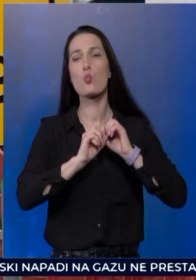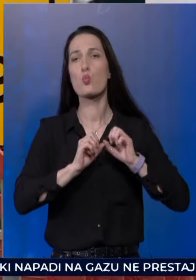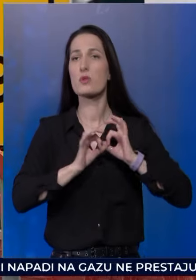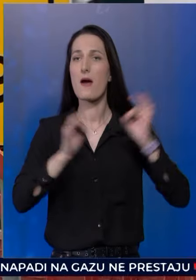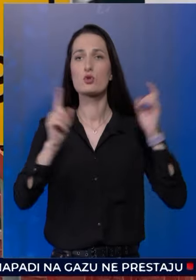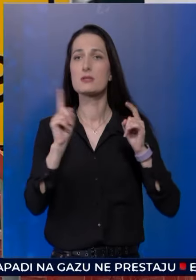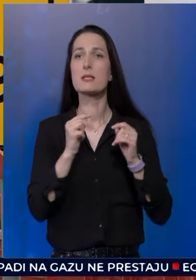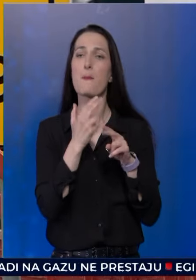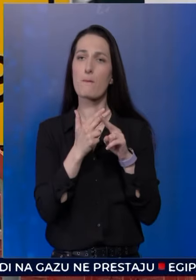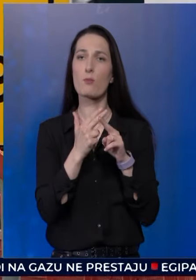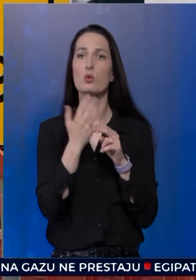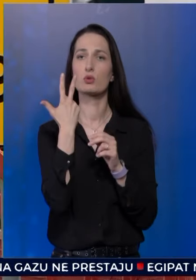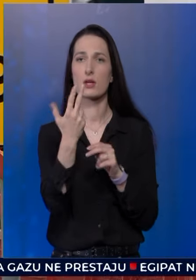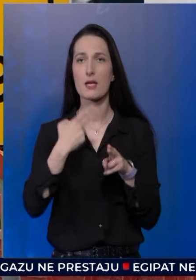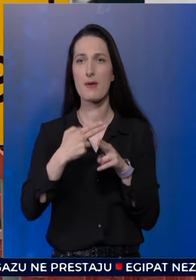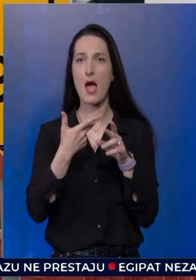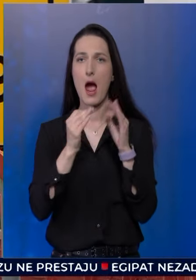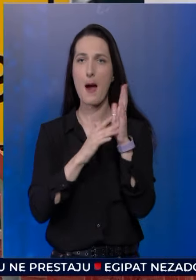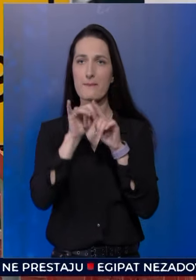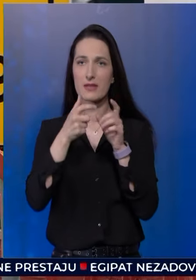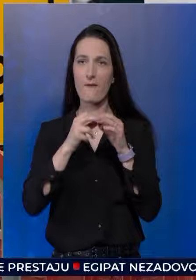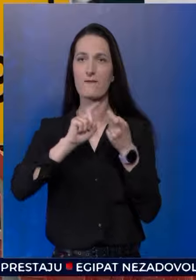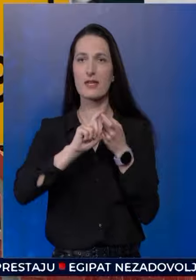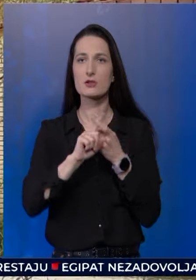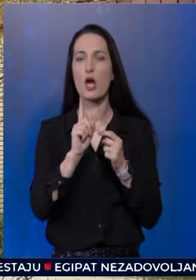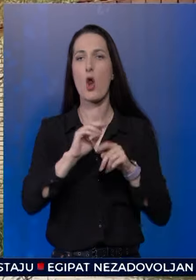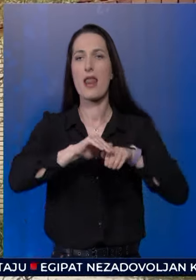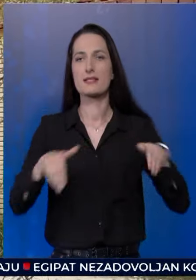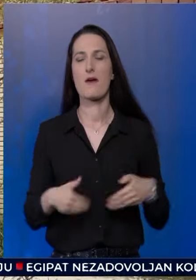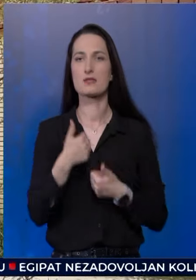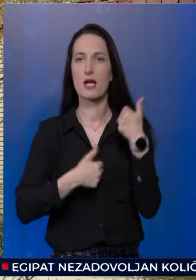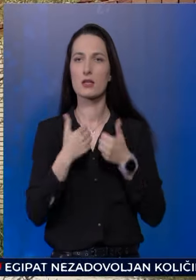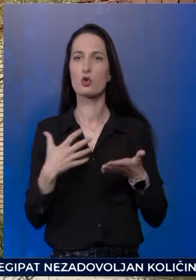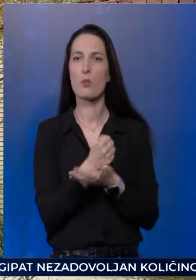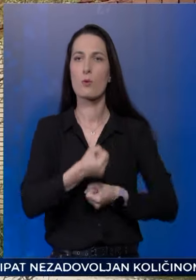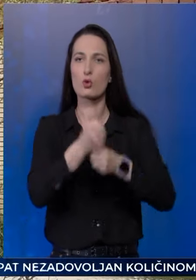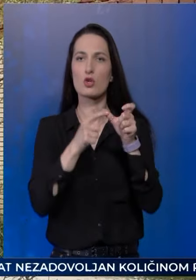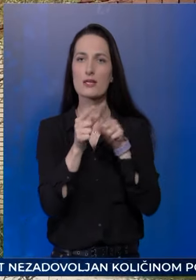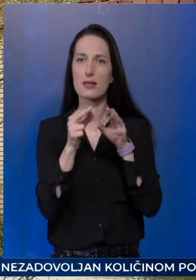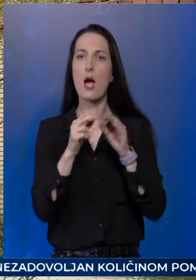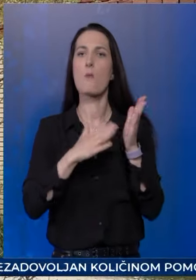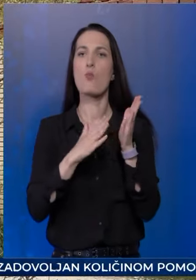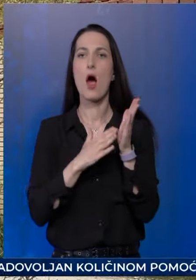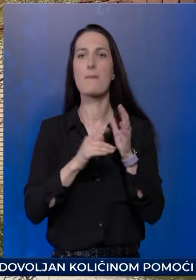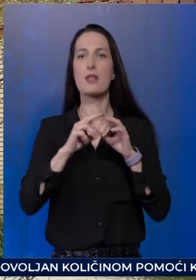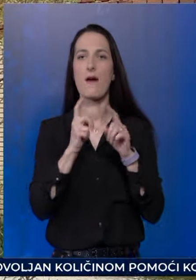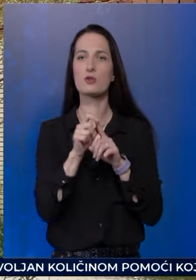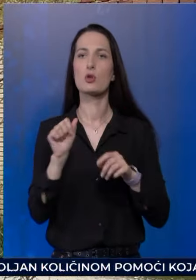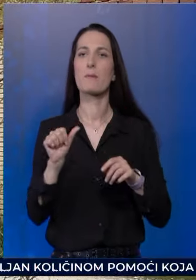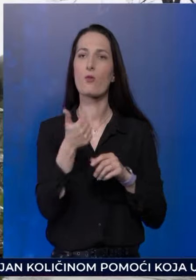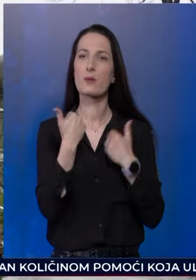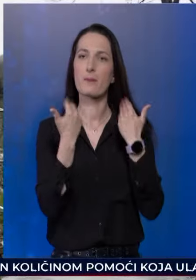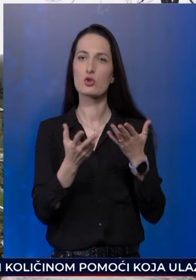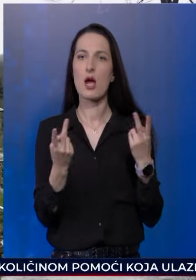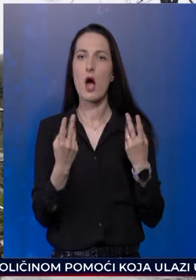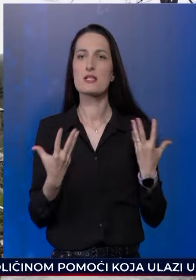imena. Hamdija Fejzić kao nezavisni kandidat dobio je podršku SDA, a Muhamed Avdić prvobitno je predložen kao zajednički